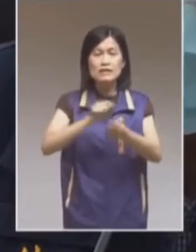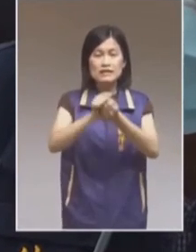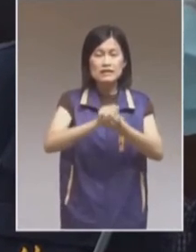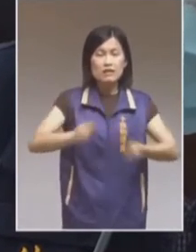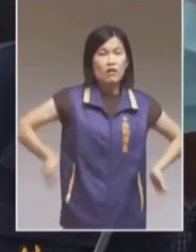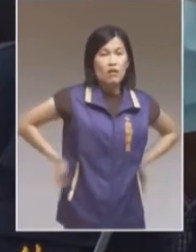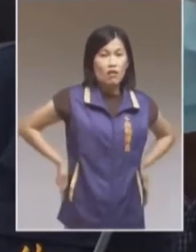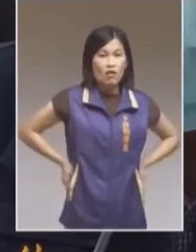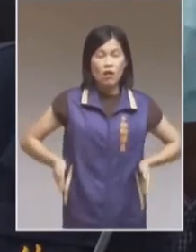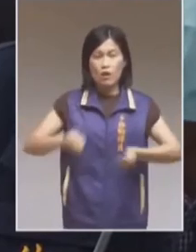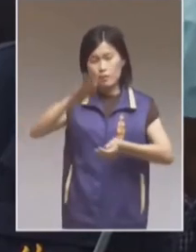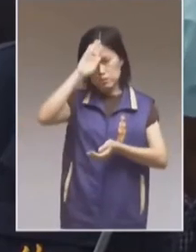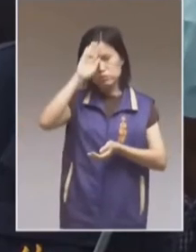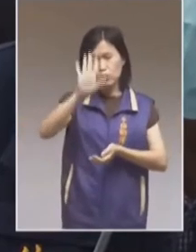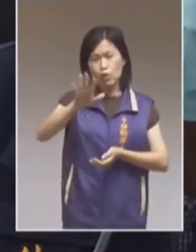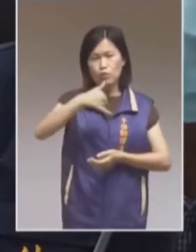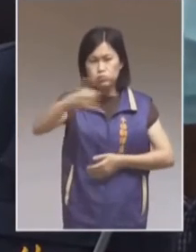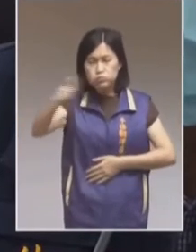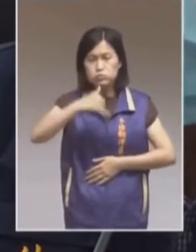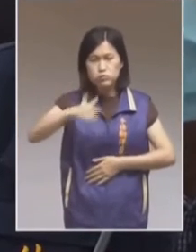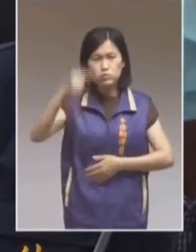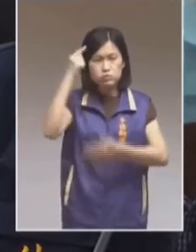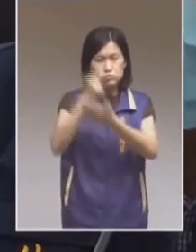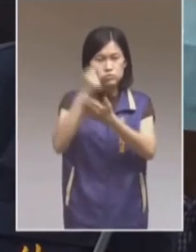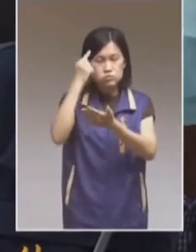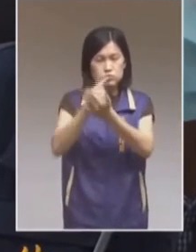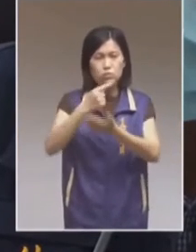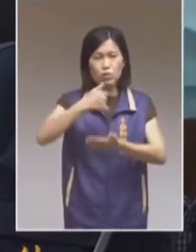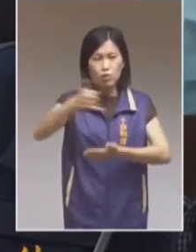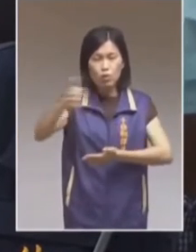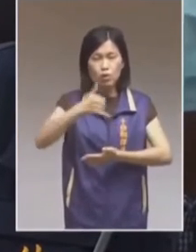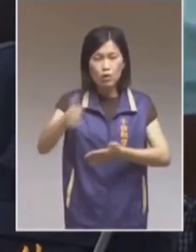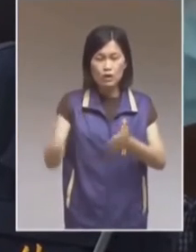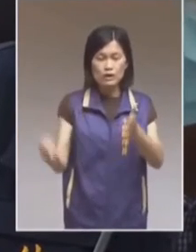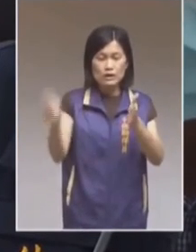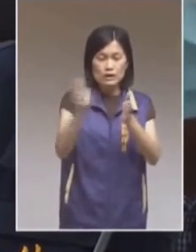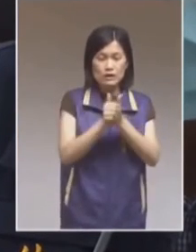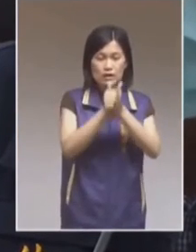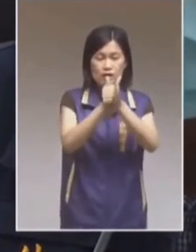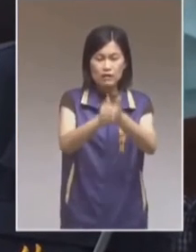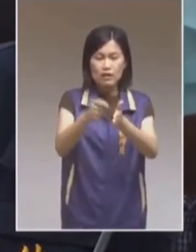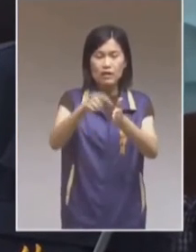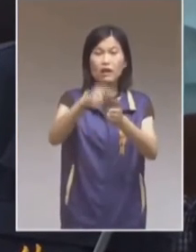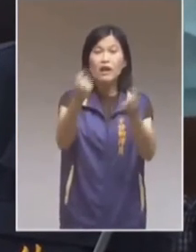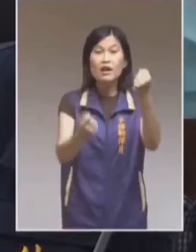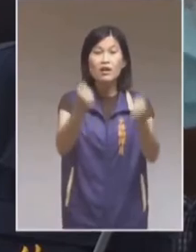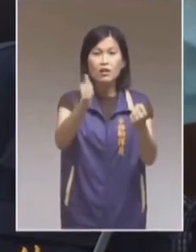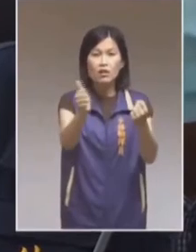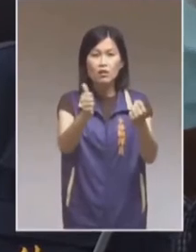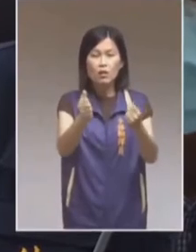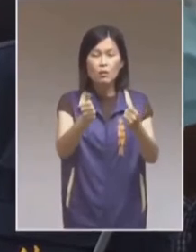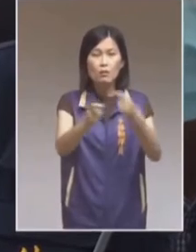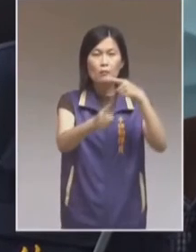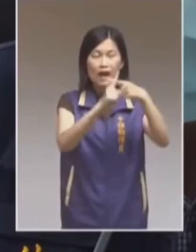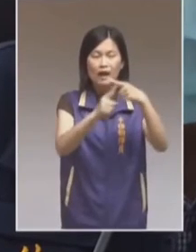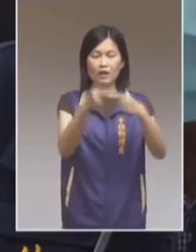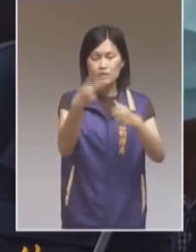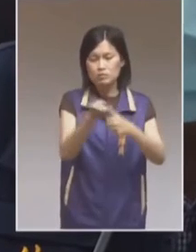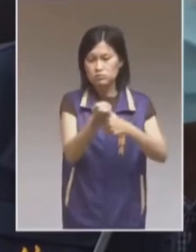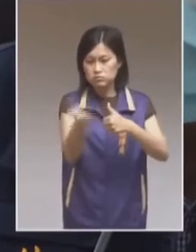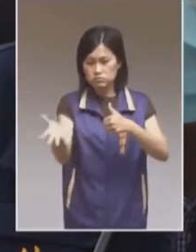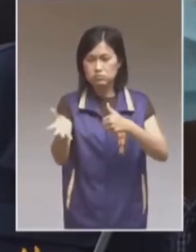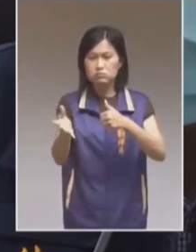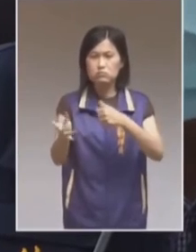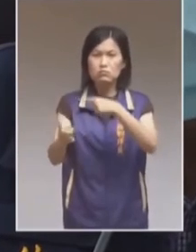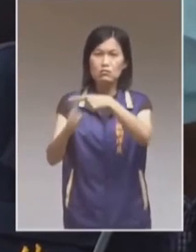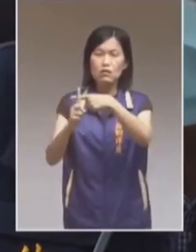屏东，基本上因为负责载运的司机染疫，所以他也因此被感染。那目